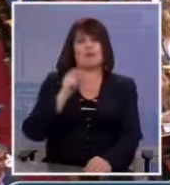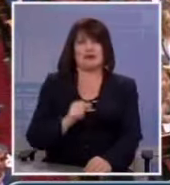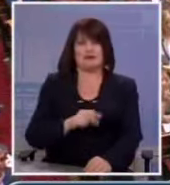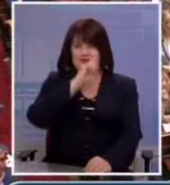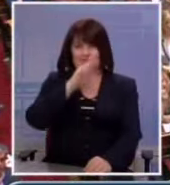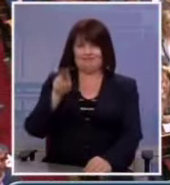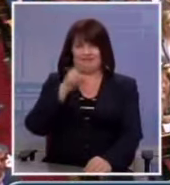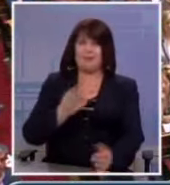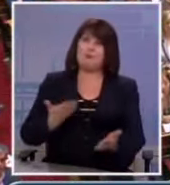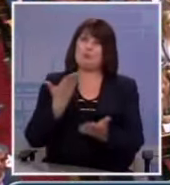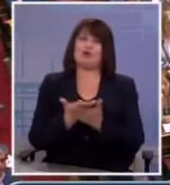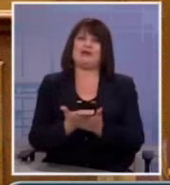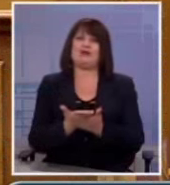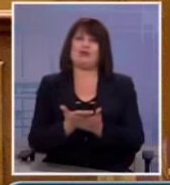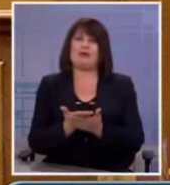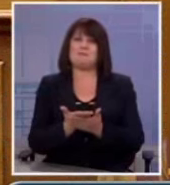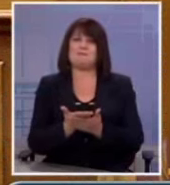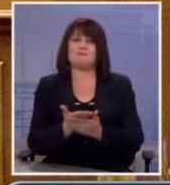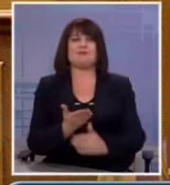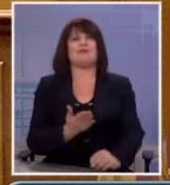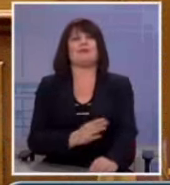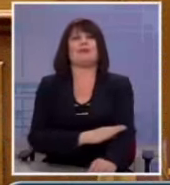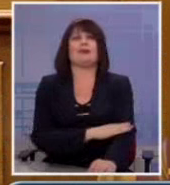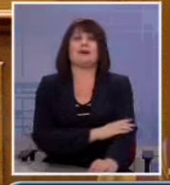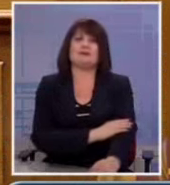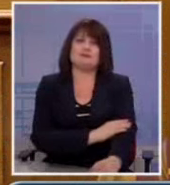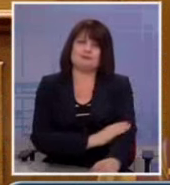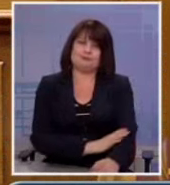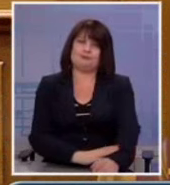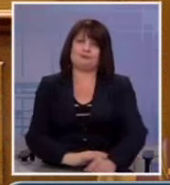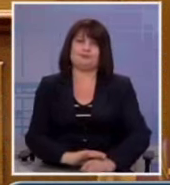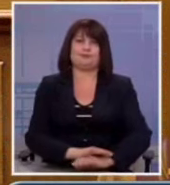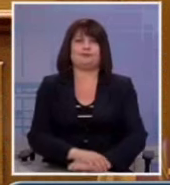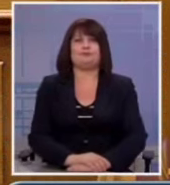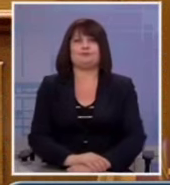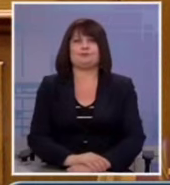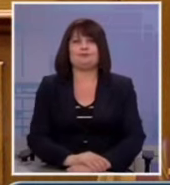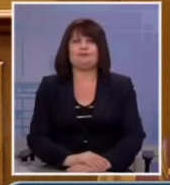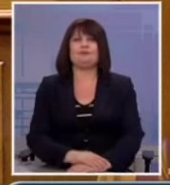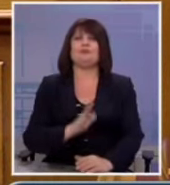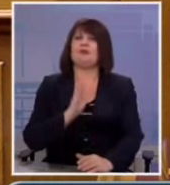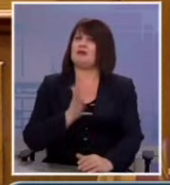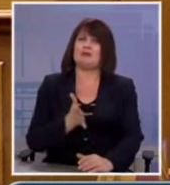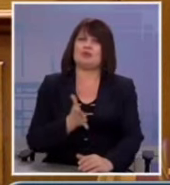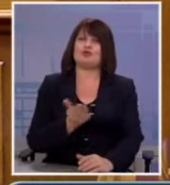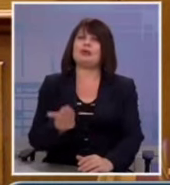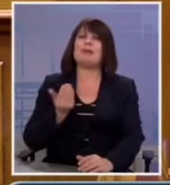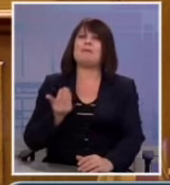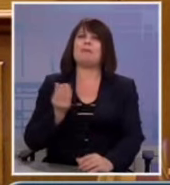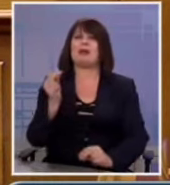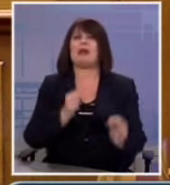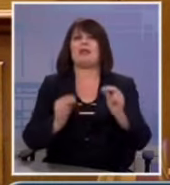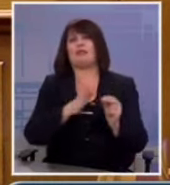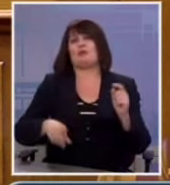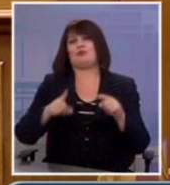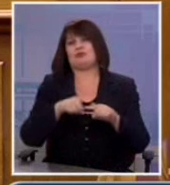κατάργηση της προτινόμενης, και θα έλεγα γιατί όχι, αυτό θα μπορούσε να έρθει και πριν το δημοψήφισμα στη Βουλή,